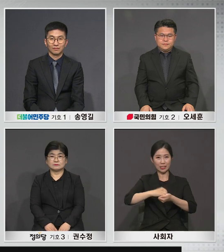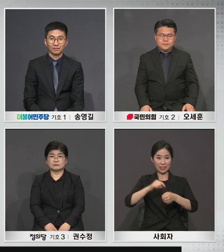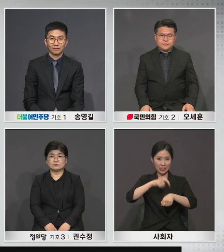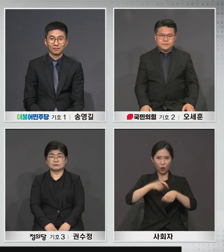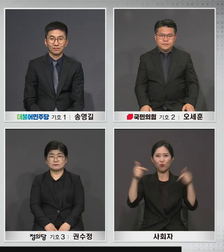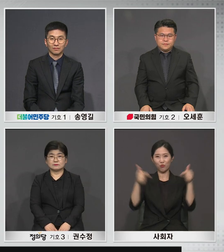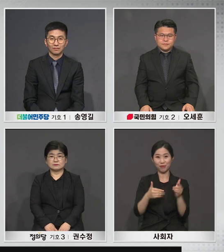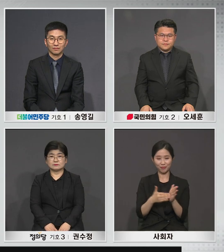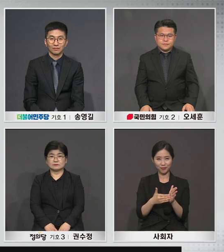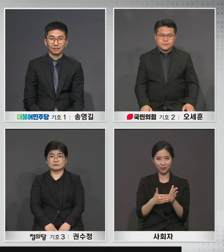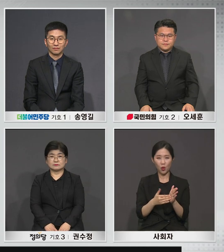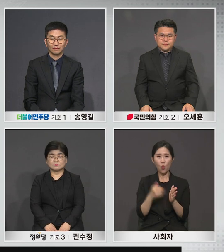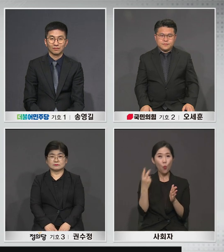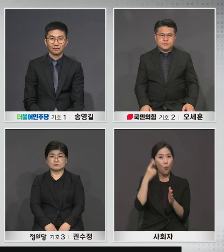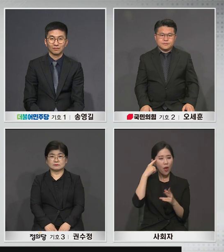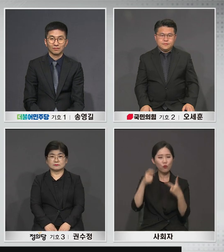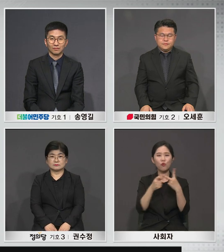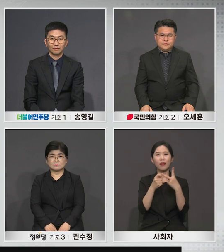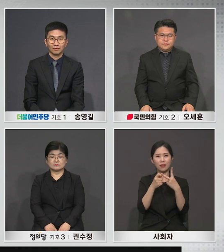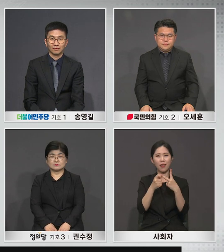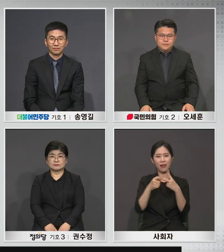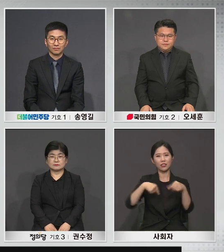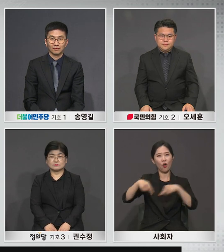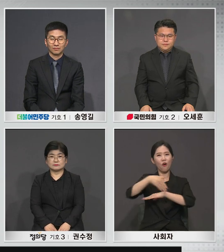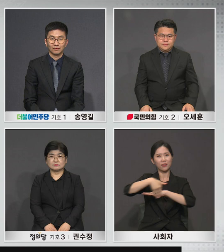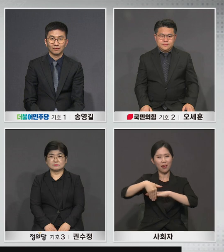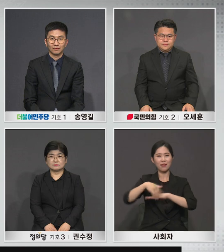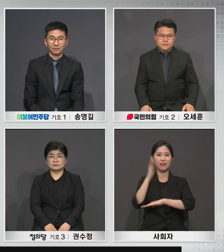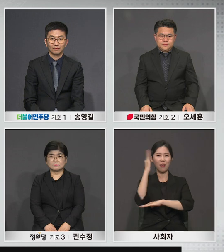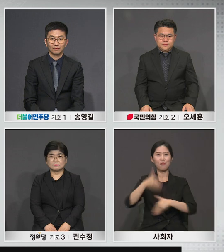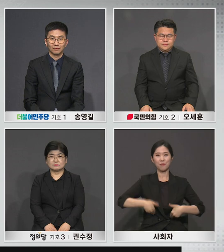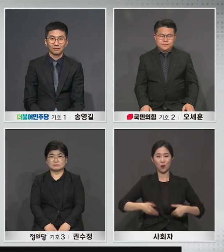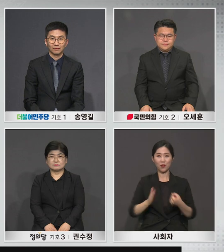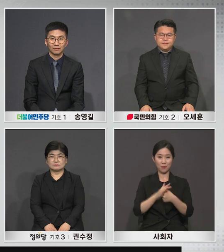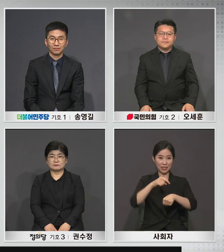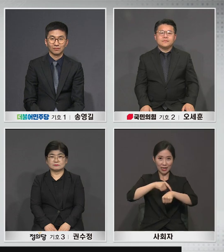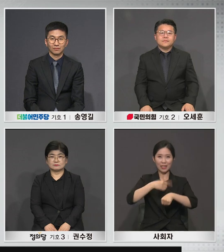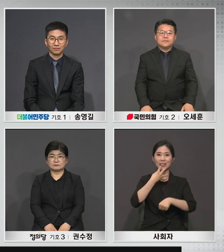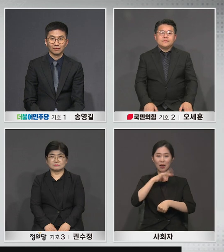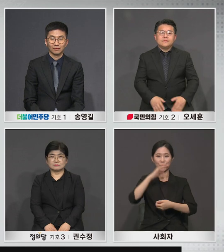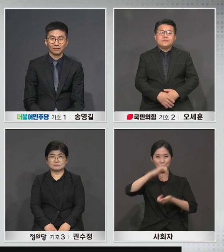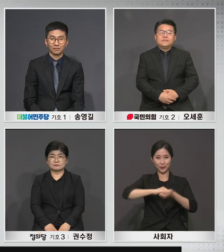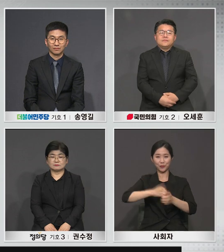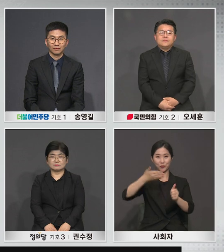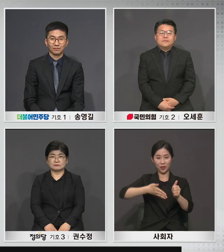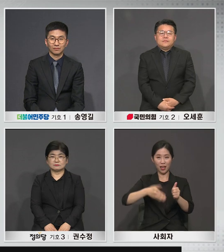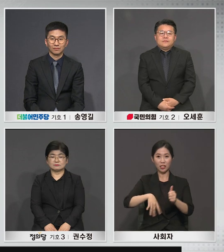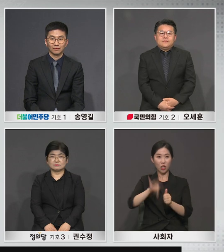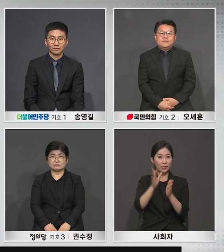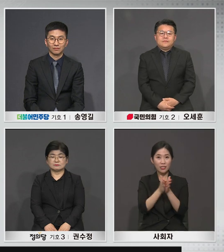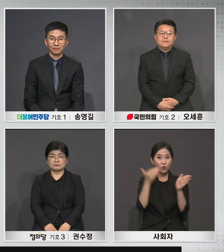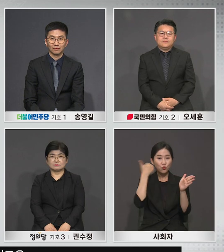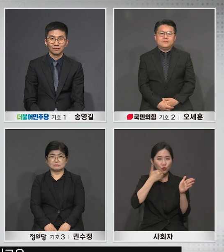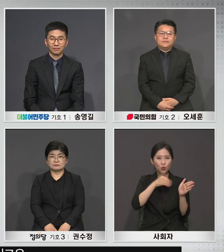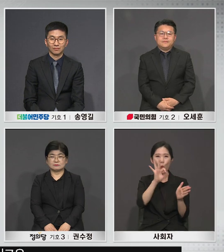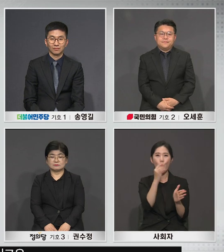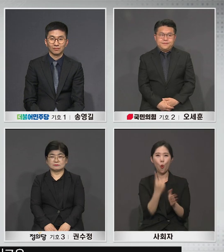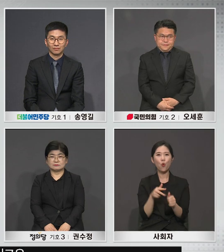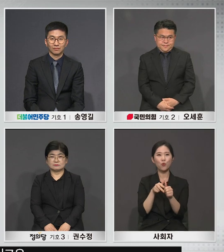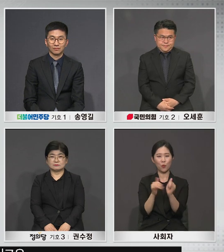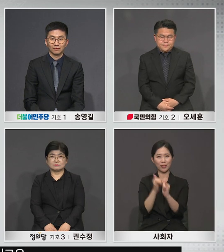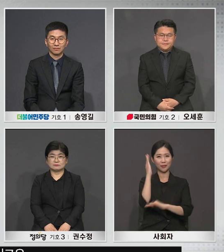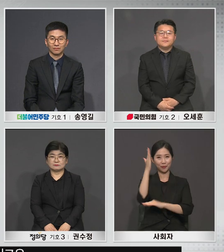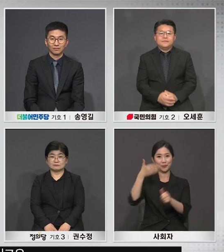좀 이따 다른 일자리 정책이 있기 때문에 각자의 4분 안에서 자유토론 이어가시면 됩니다. 이번에도 시작만 지정해드립니다. 먼저 홍세윤 후보 말씀